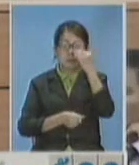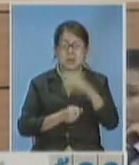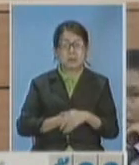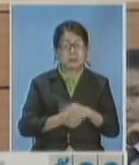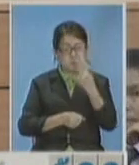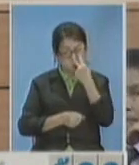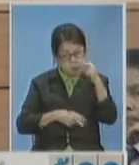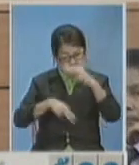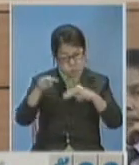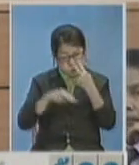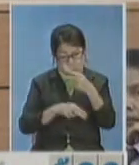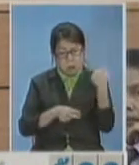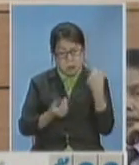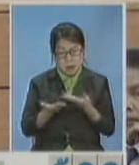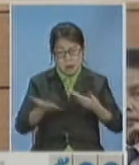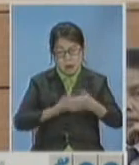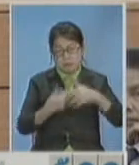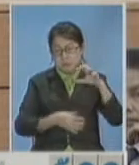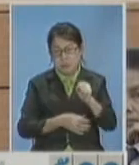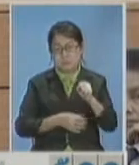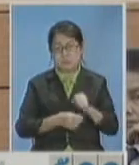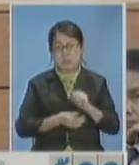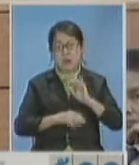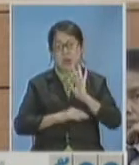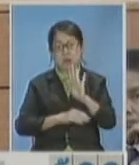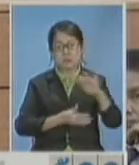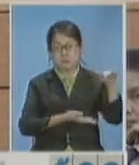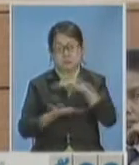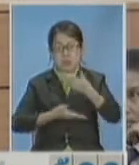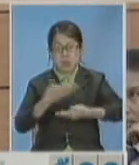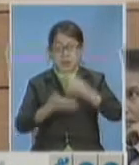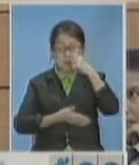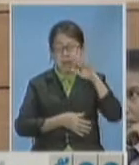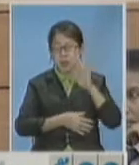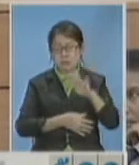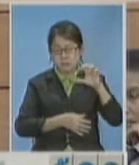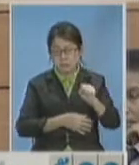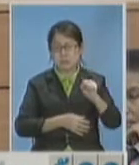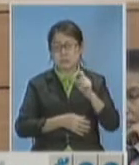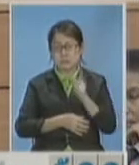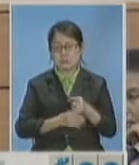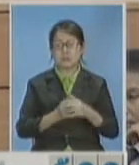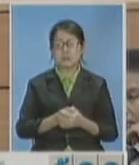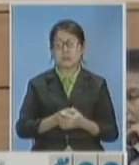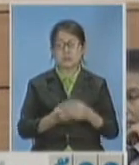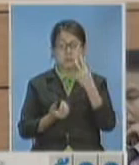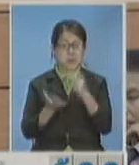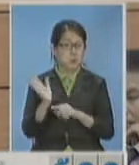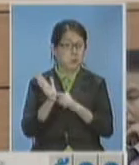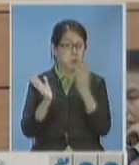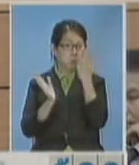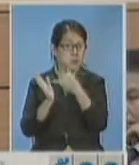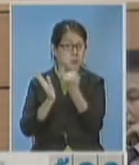จับกุมไม่ให้มีการจำหน่ายในประเทศไทยนี่ครับท่านประธานลายรวดลายก็สวยๆดัง